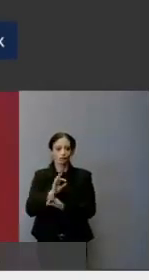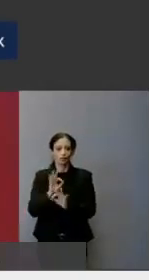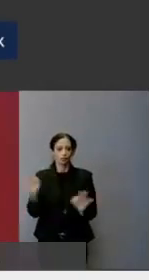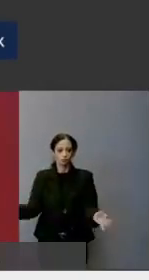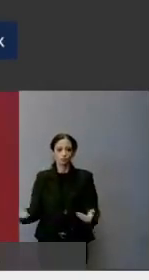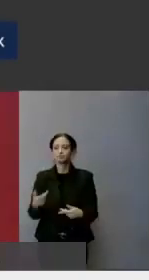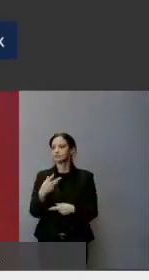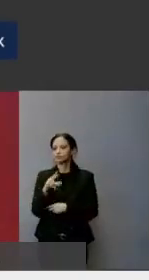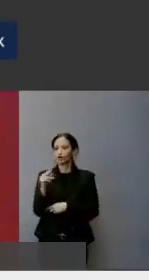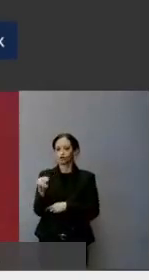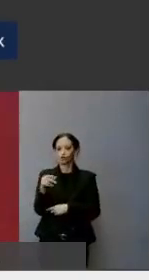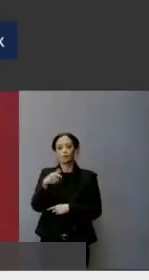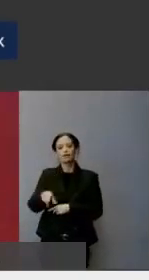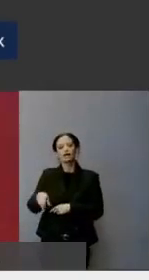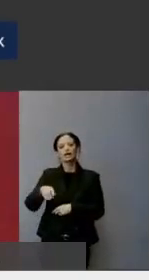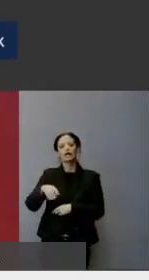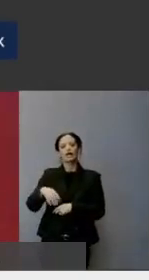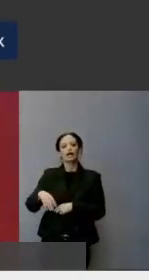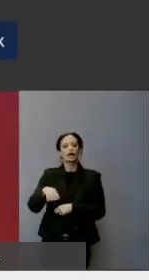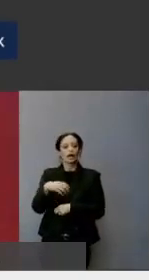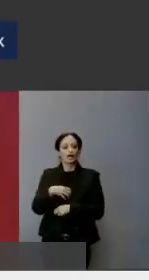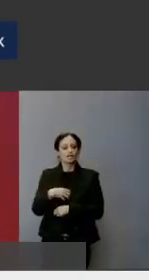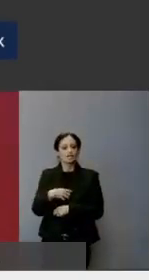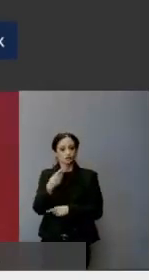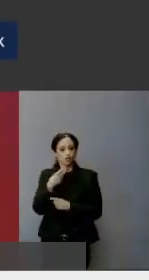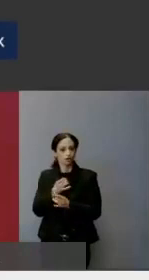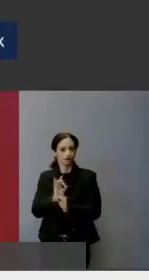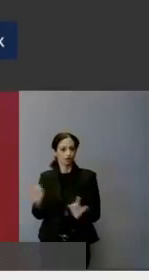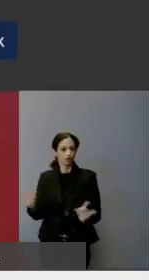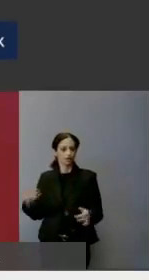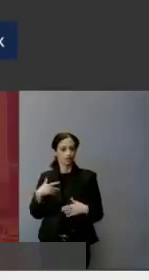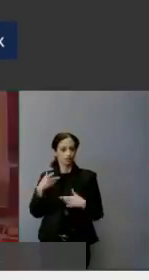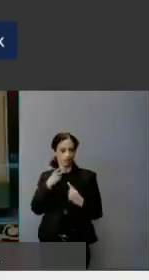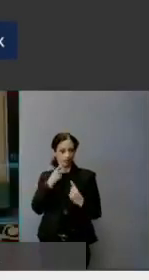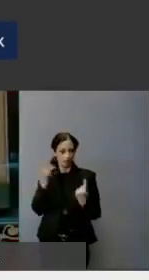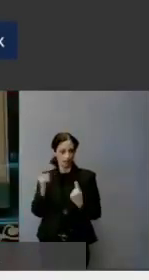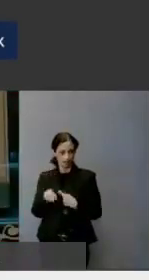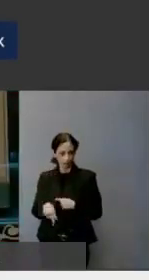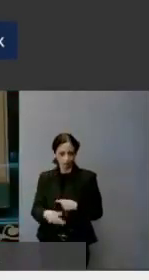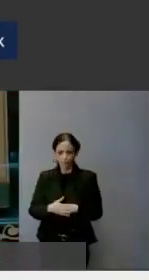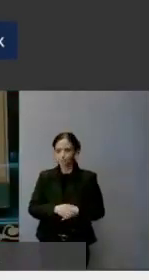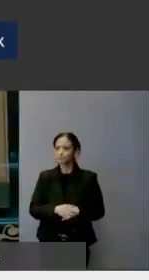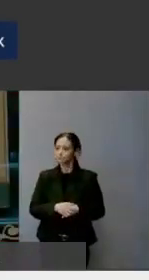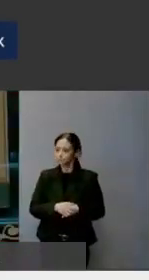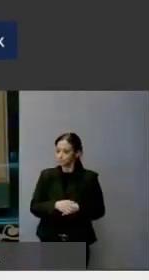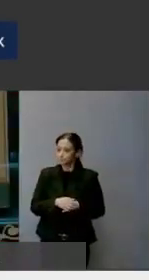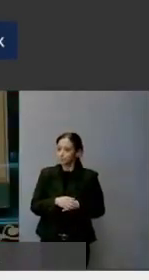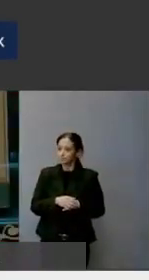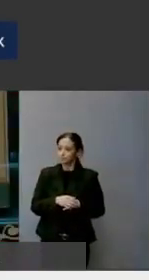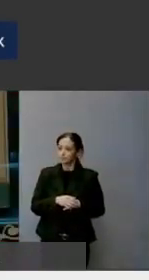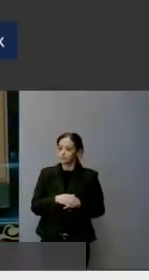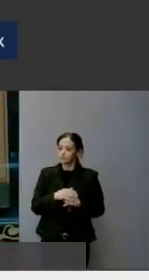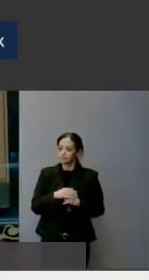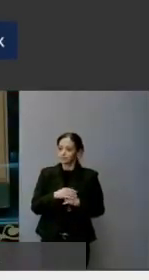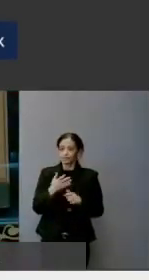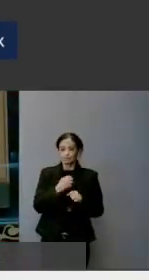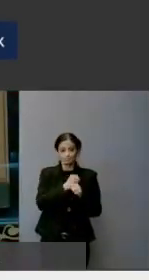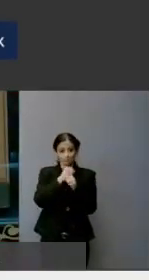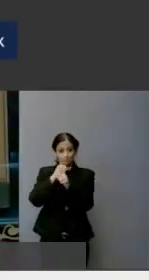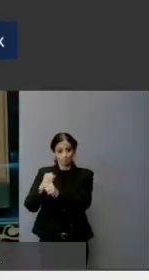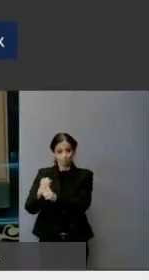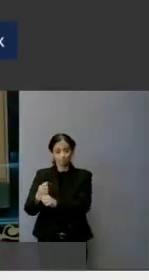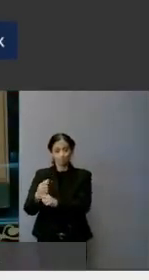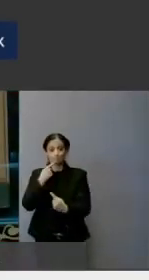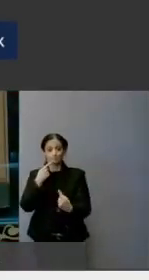gli assessori non sono disponibili a parlarne in aula grazie allora passiamo alla successiva interrogazione presentata dal consigliere de